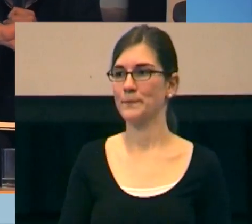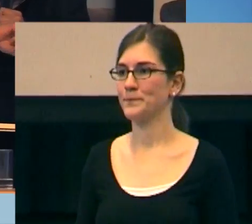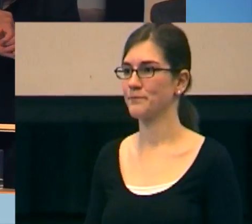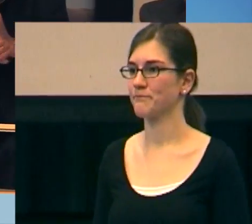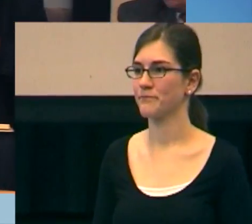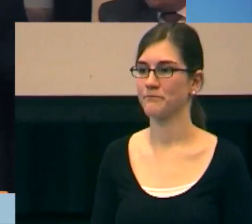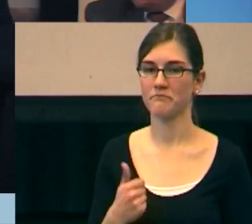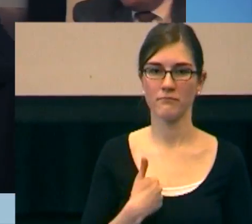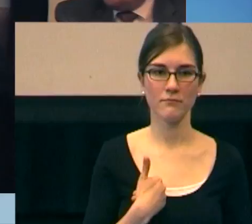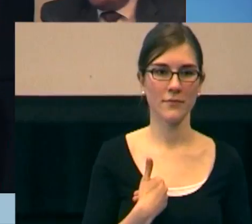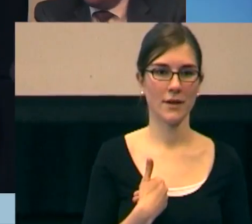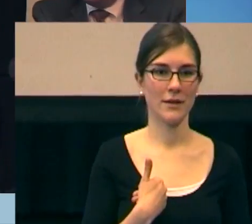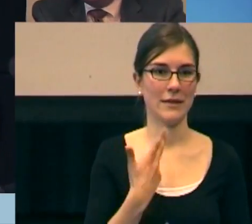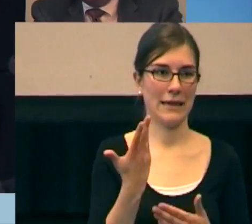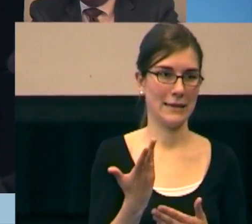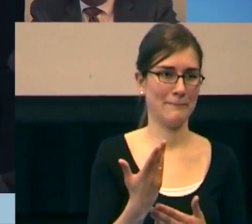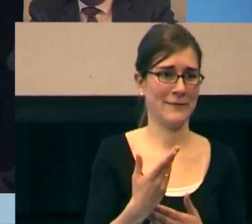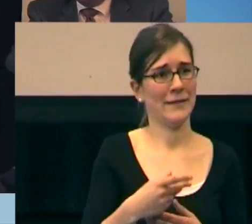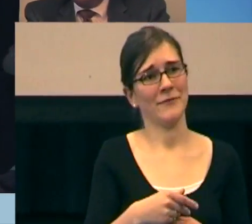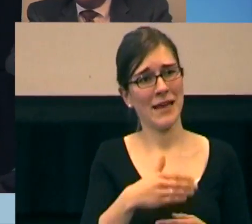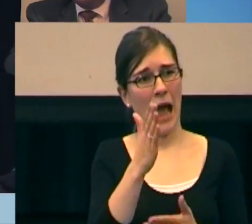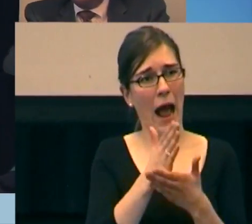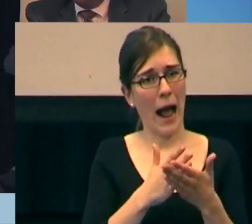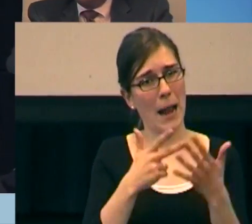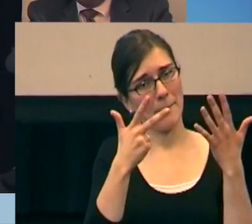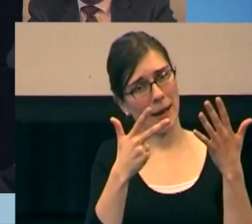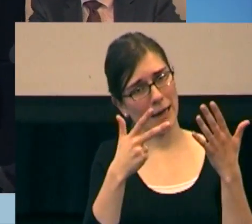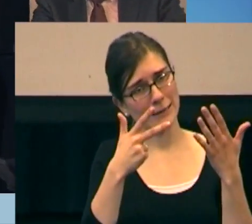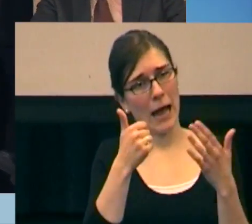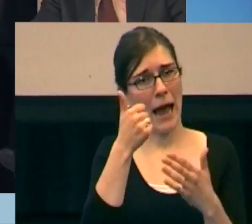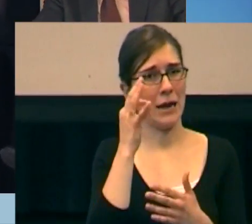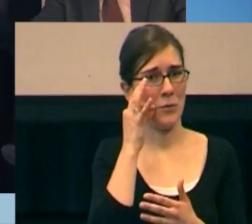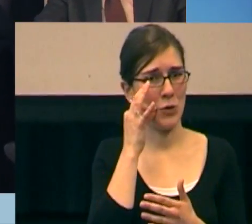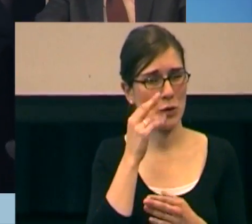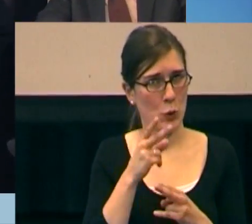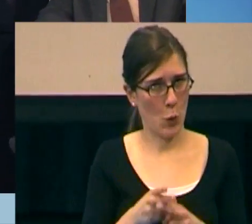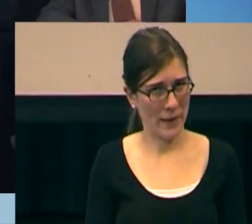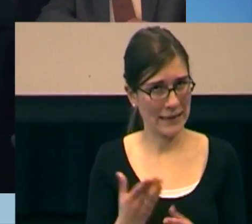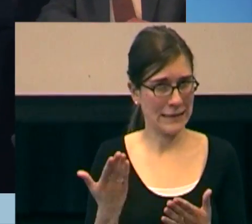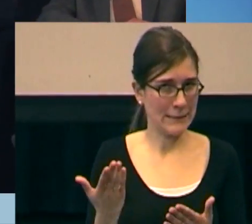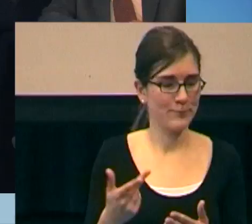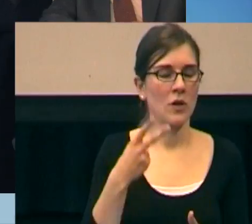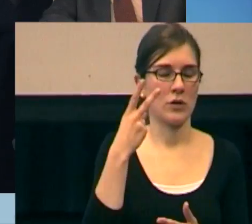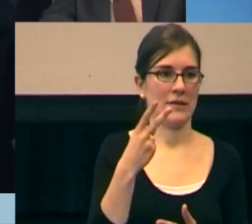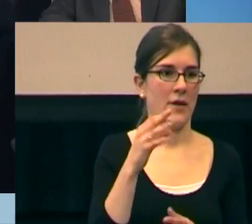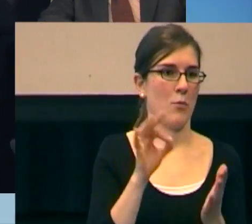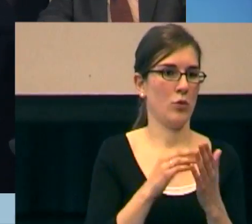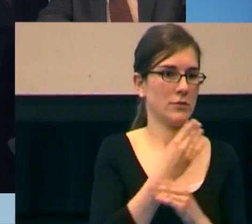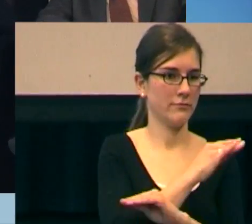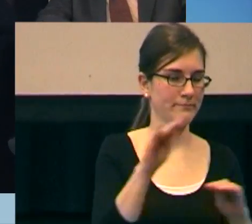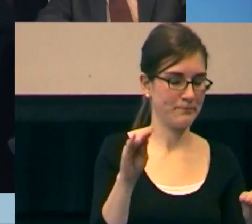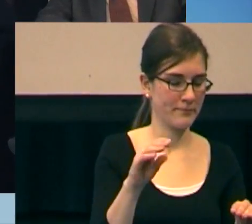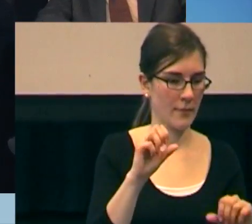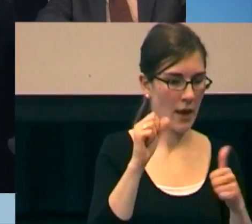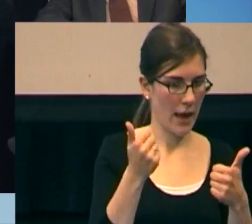Herren es ist eine Minute vor 20 Uhr mir bleiben noch zwei Dinge übrig erstens möchte ich darauf hinweisen